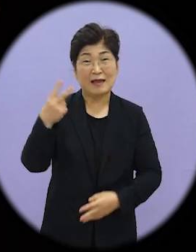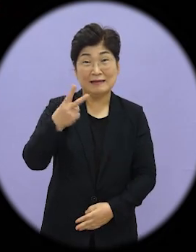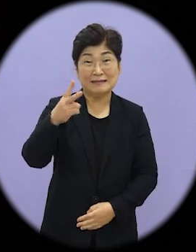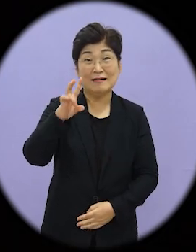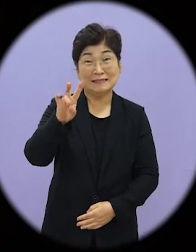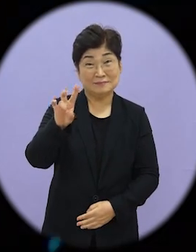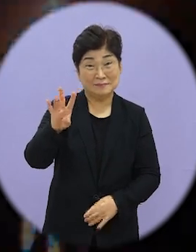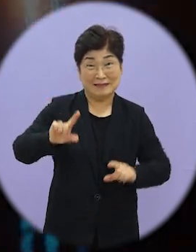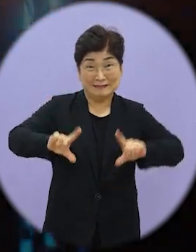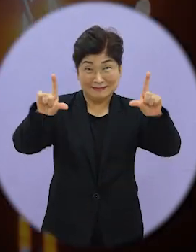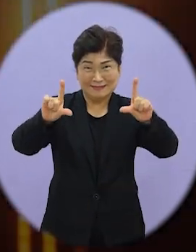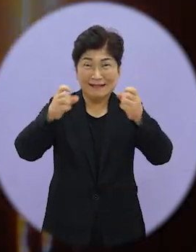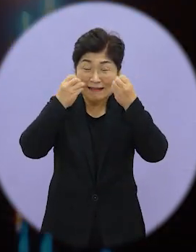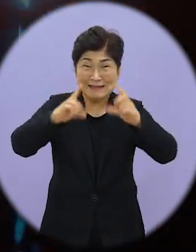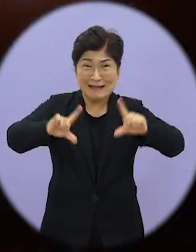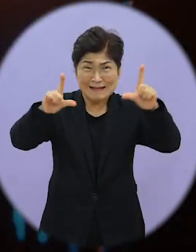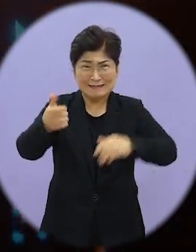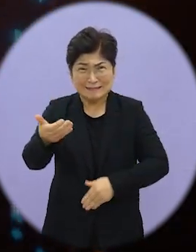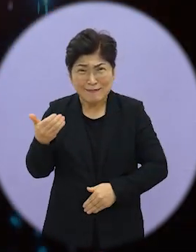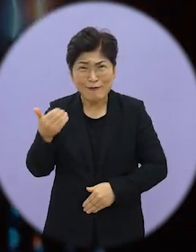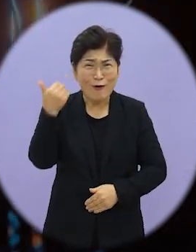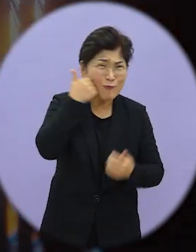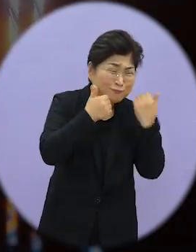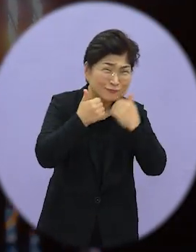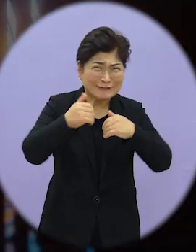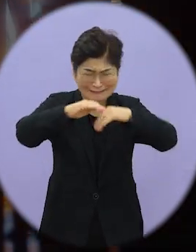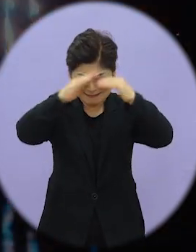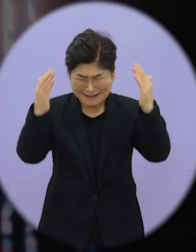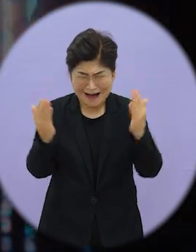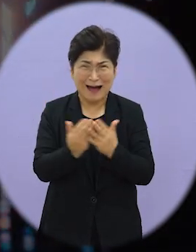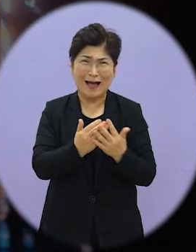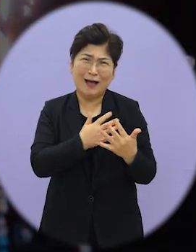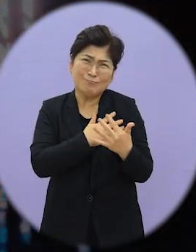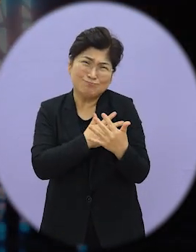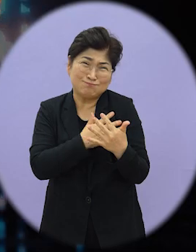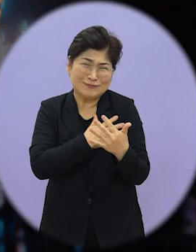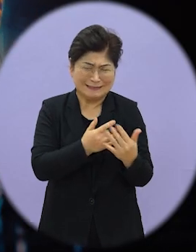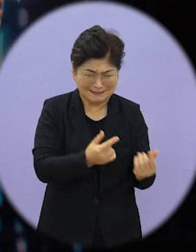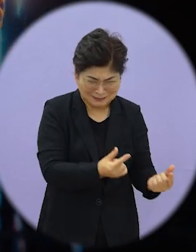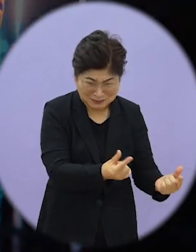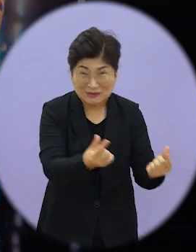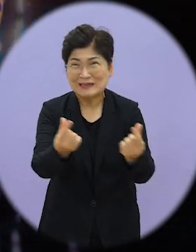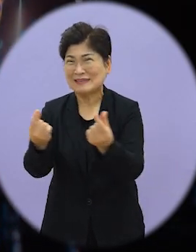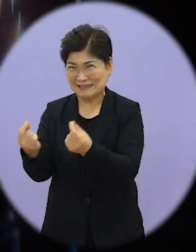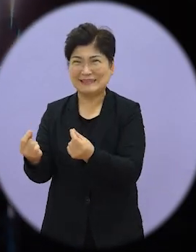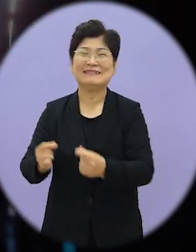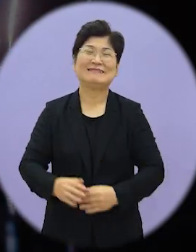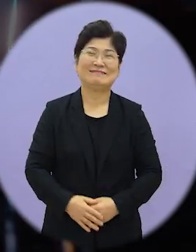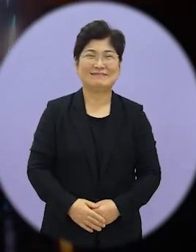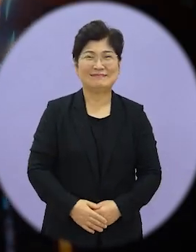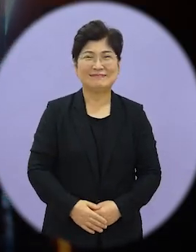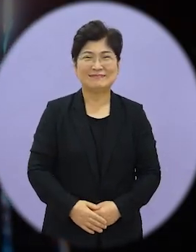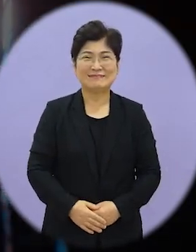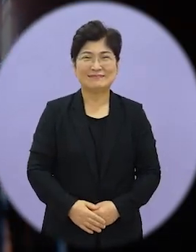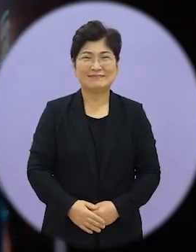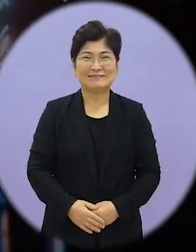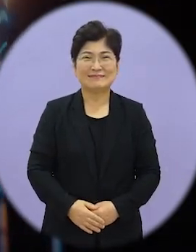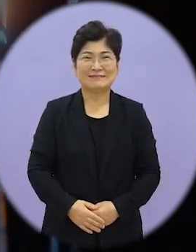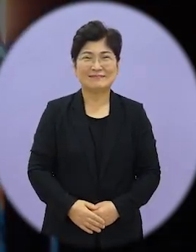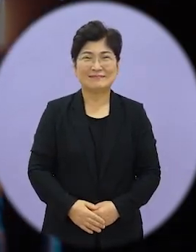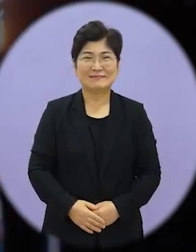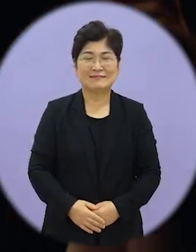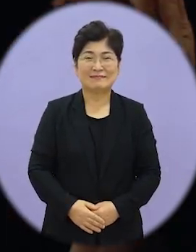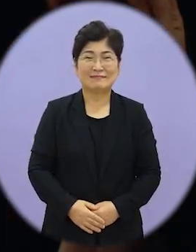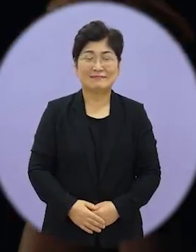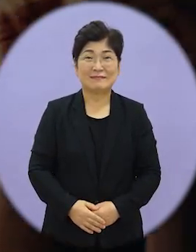새롭게 다가온 2024년, 두근거리는 새해를 맞이하기 전 조금은 떨리고 불안한 마음은 누구나 다 같을